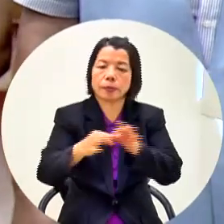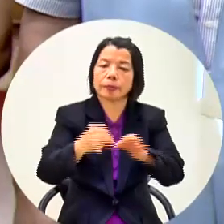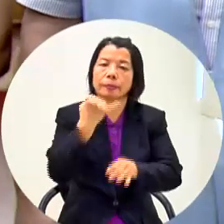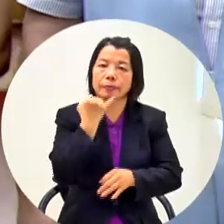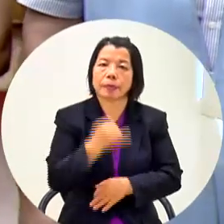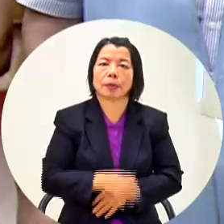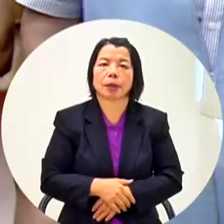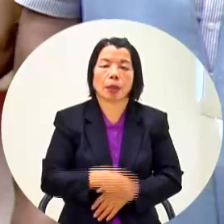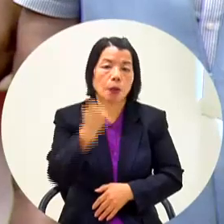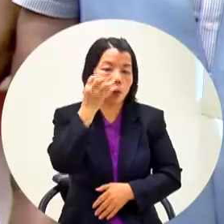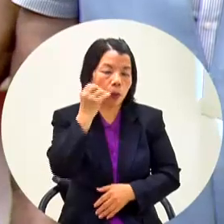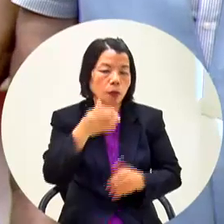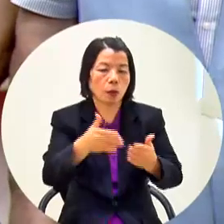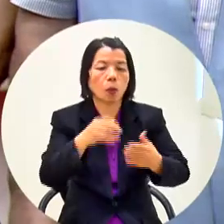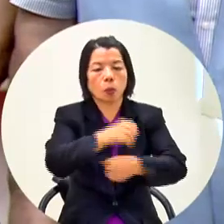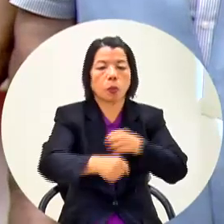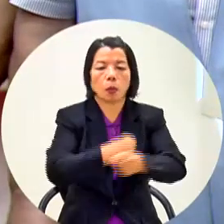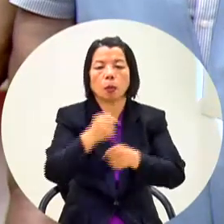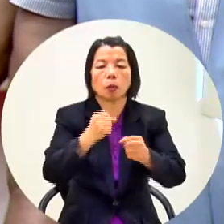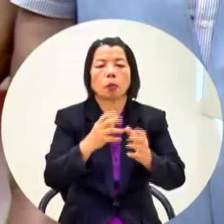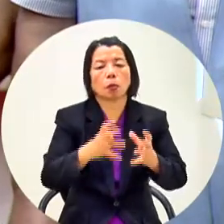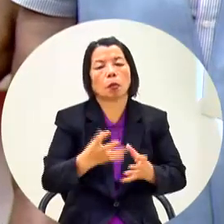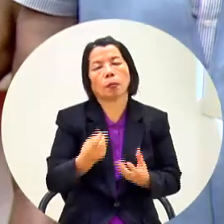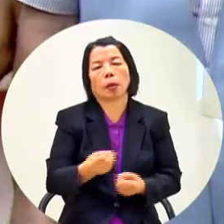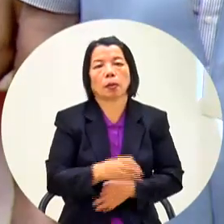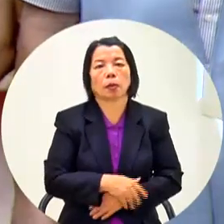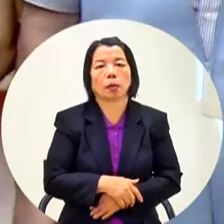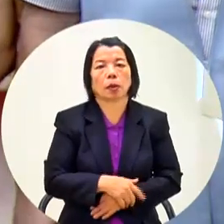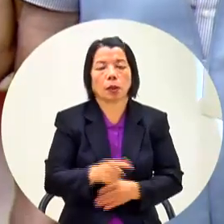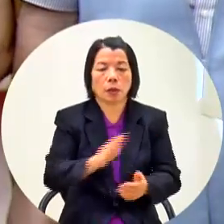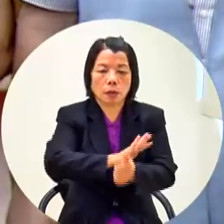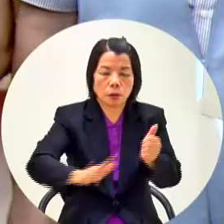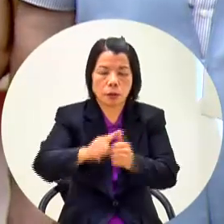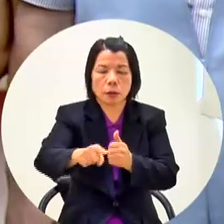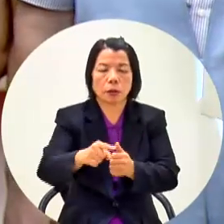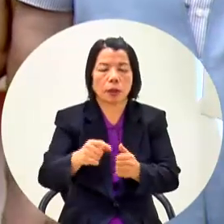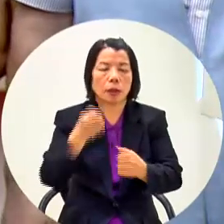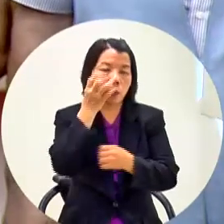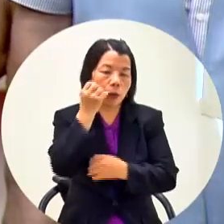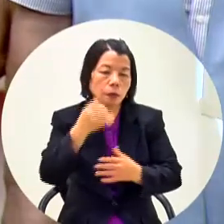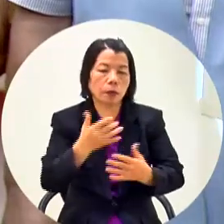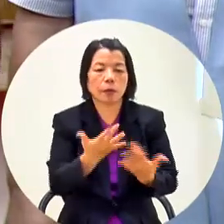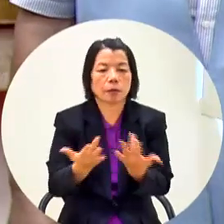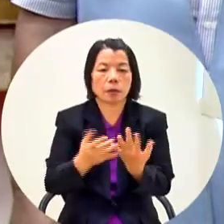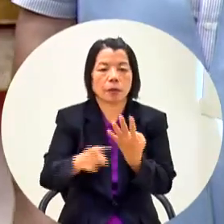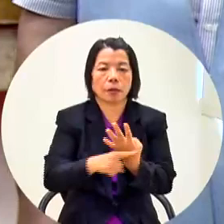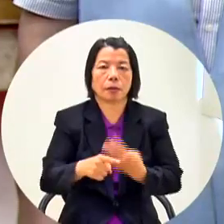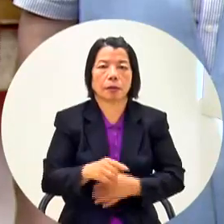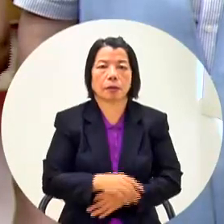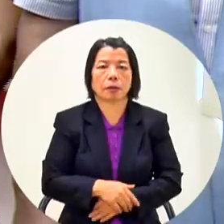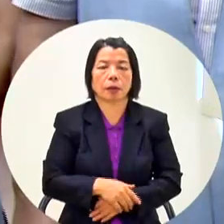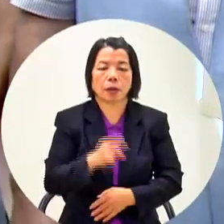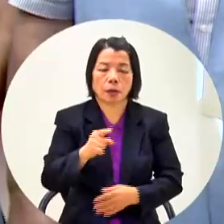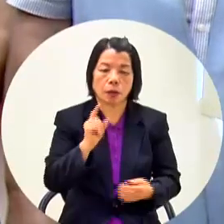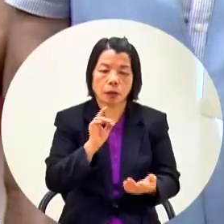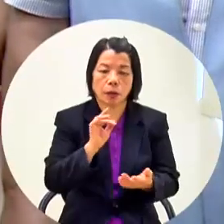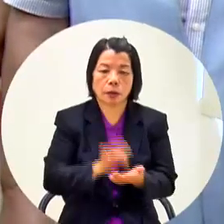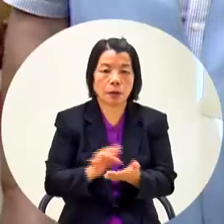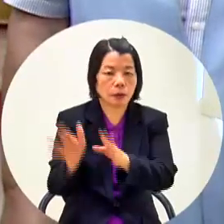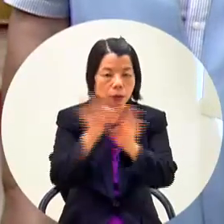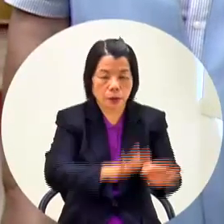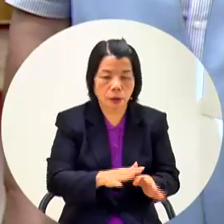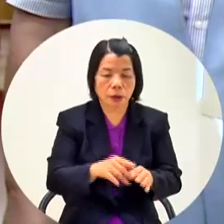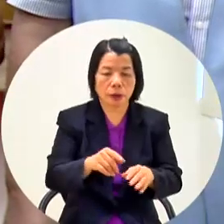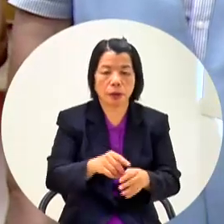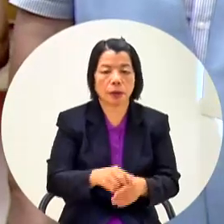官方都没有办活动，所以说冲击到我们的观光的产业。我希望说，在我们的疫情复苏之后，